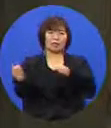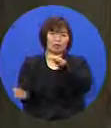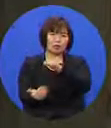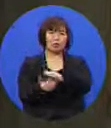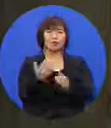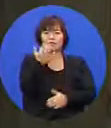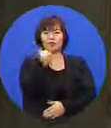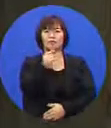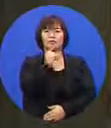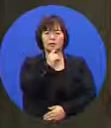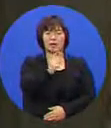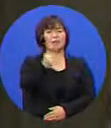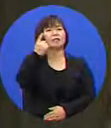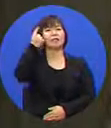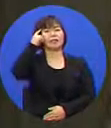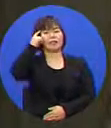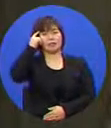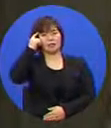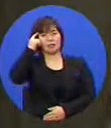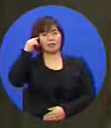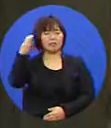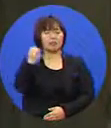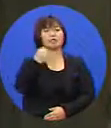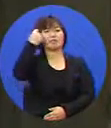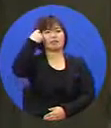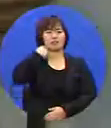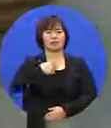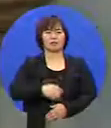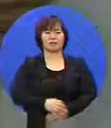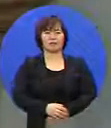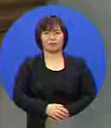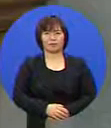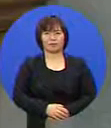이루어진다는 생각을 가졌던 것 같습니다.